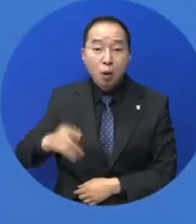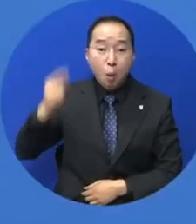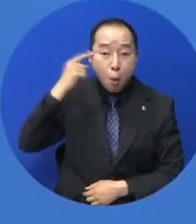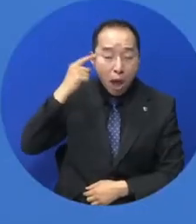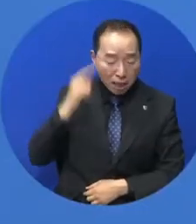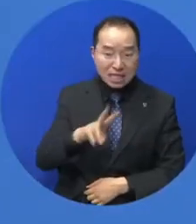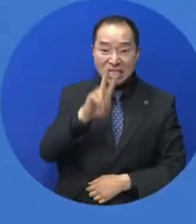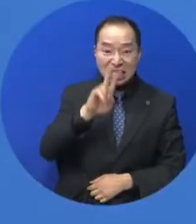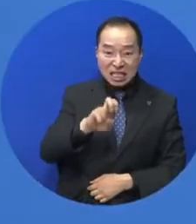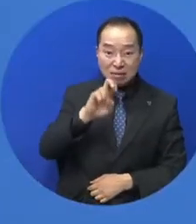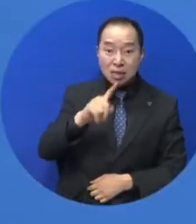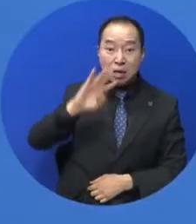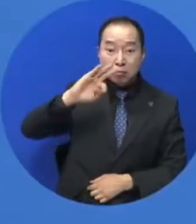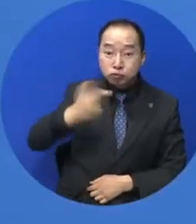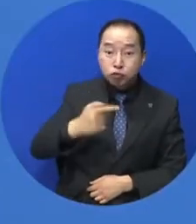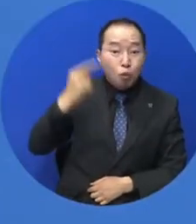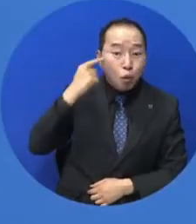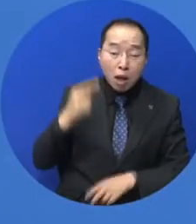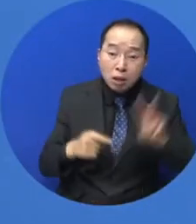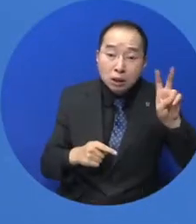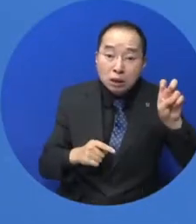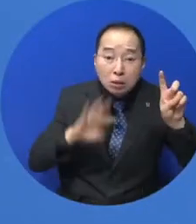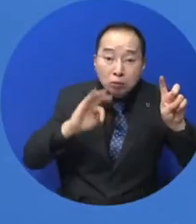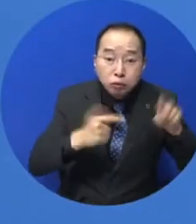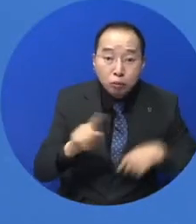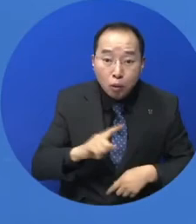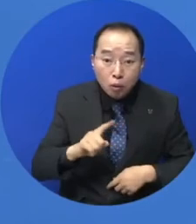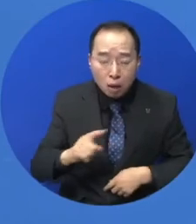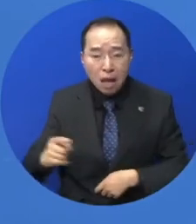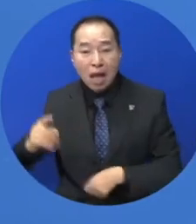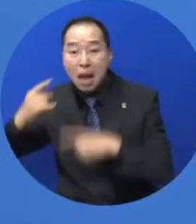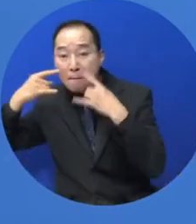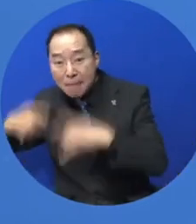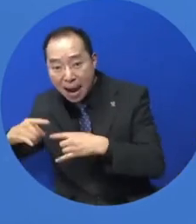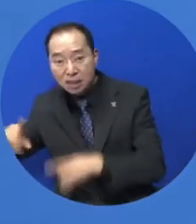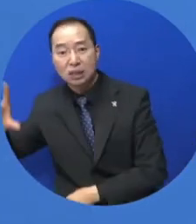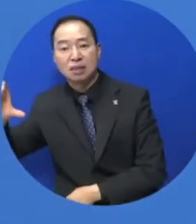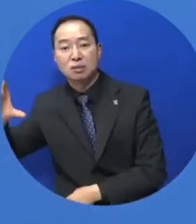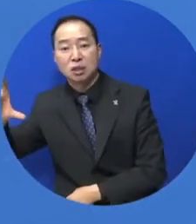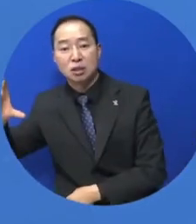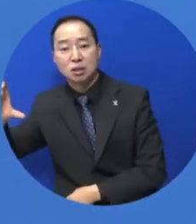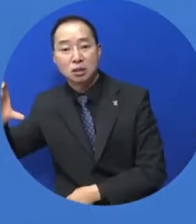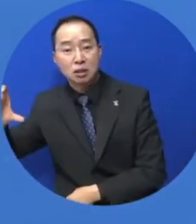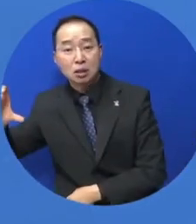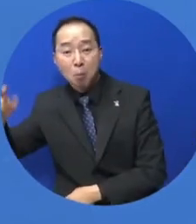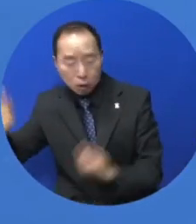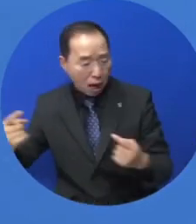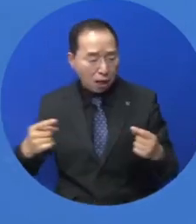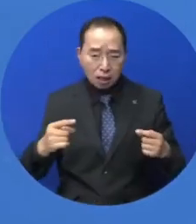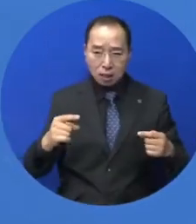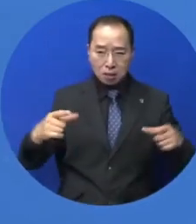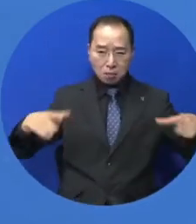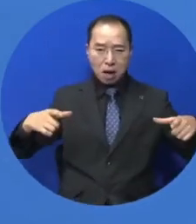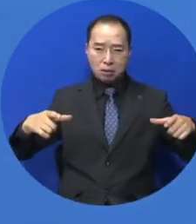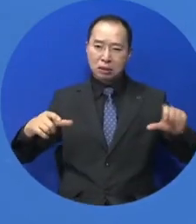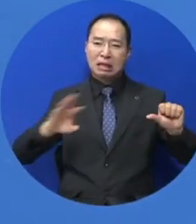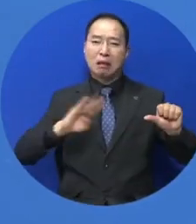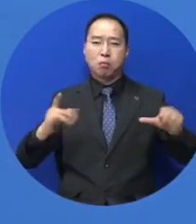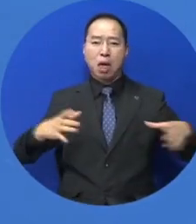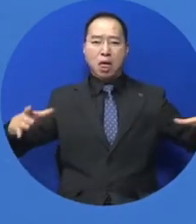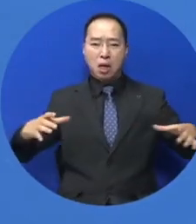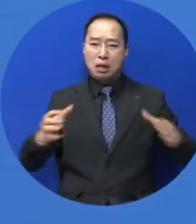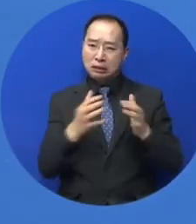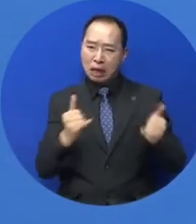그럼 21분이냐? 파리보다 서울이 약 5배 정도 면적이 넓고 인구도 5배 정도